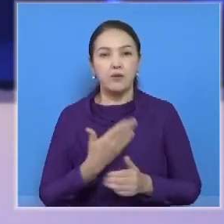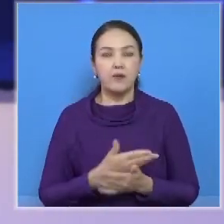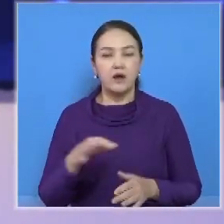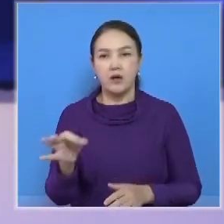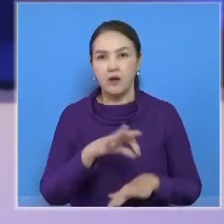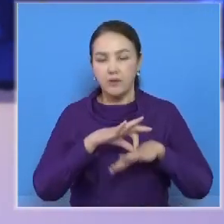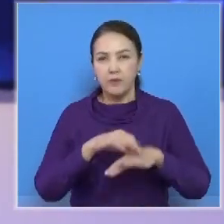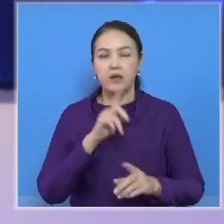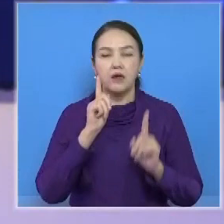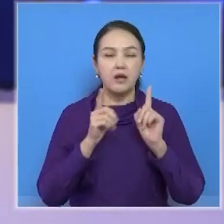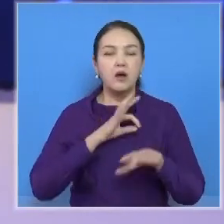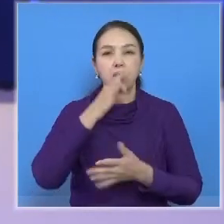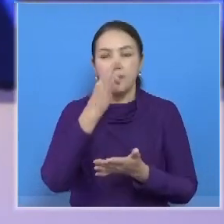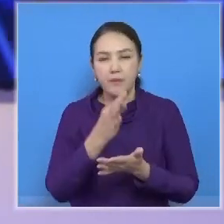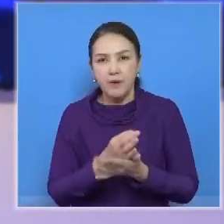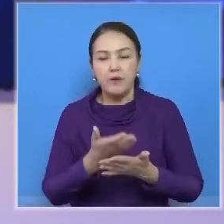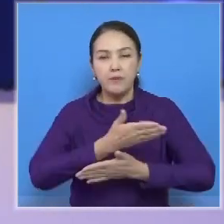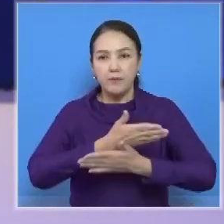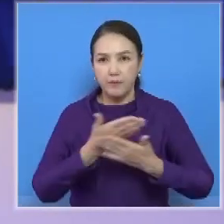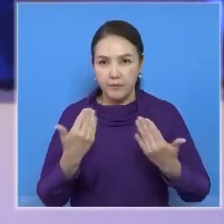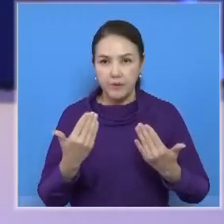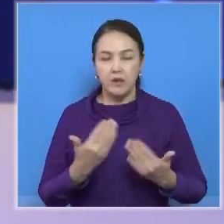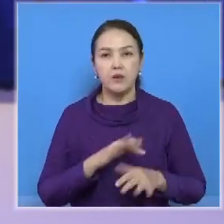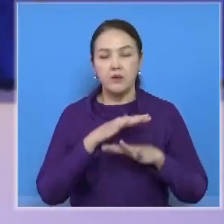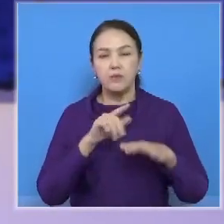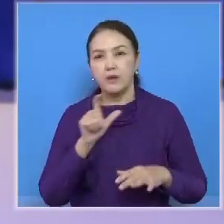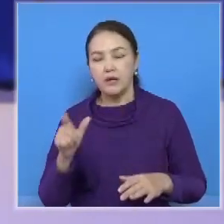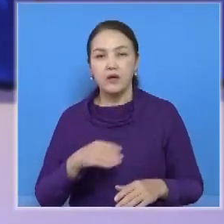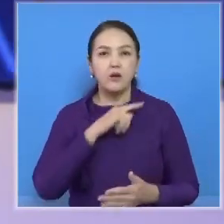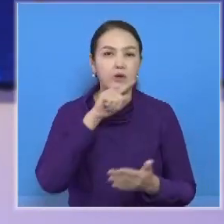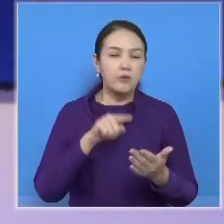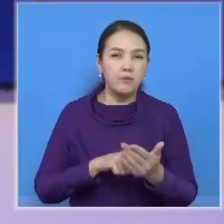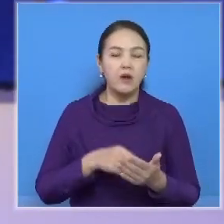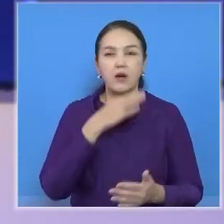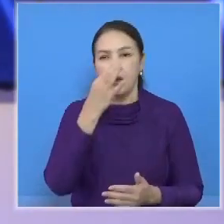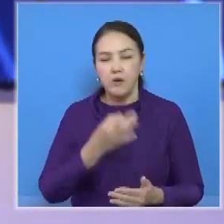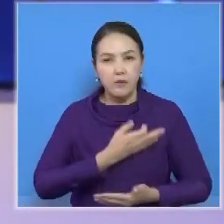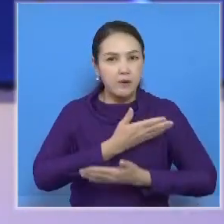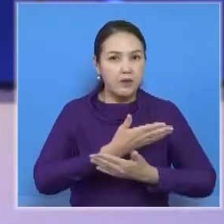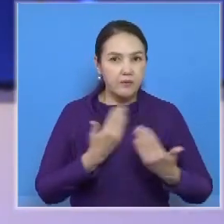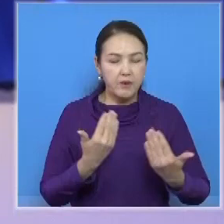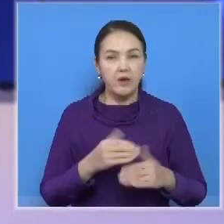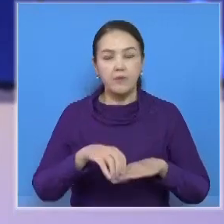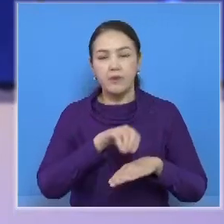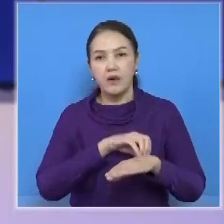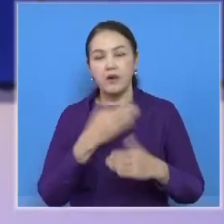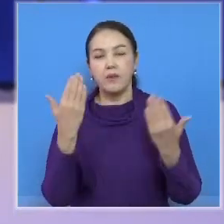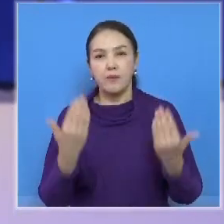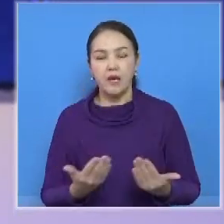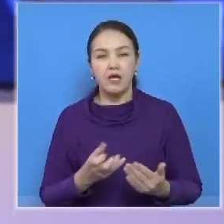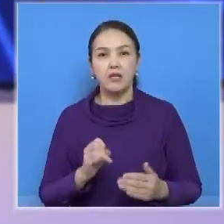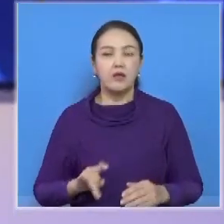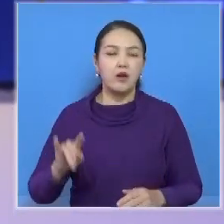ауданда өтетін есептік кездесудің нәтижесі болмай тұр дейді көпшілік. Сұрақтарына тұшымды жауап ала алмағандары әкімді бұл жолы